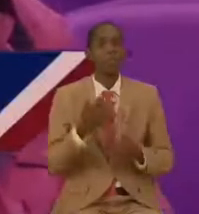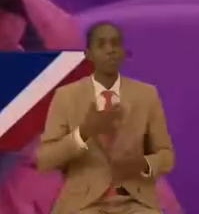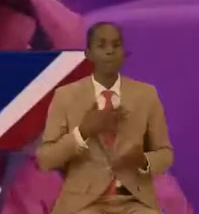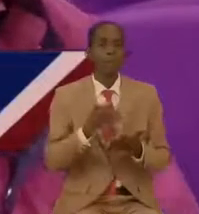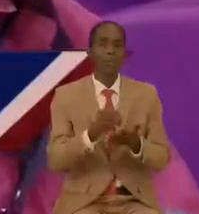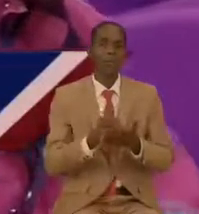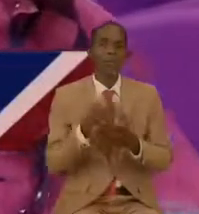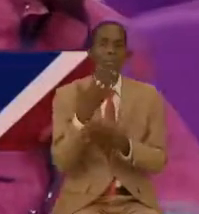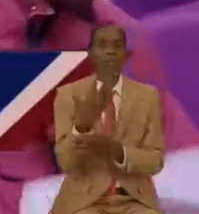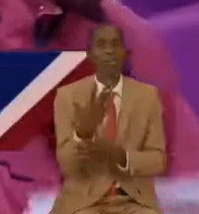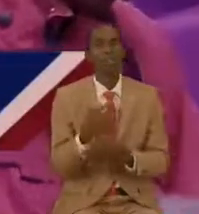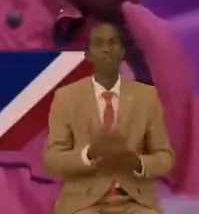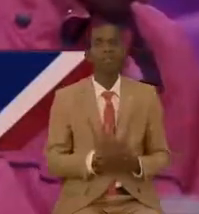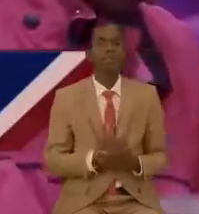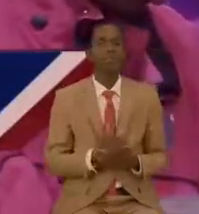propre main.